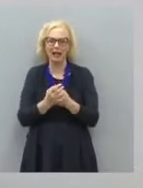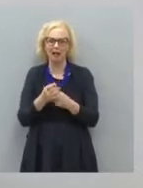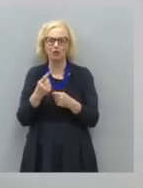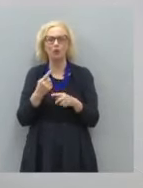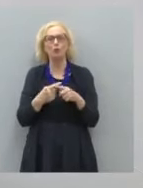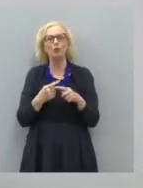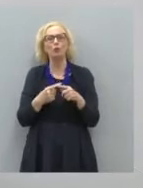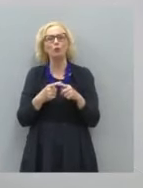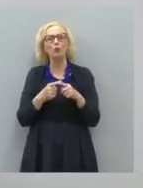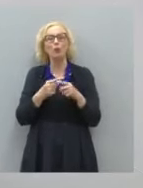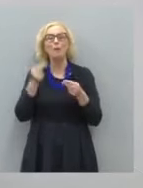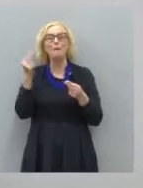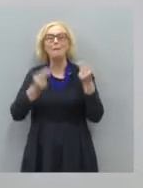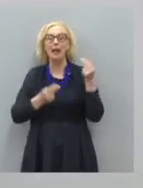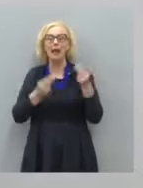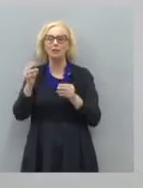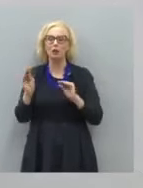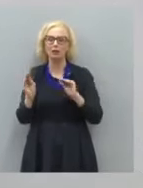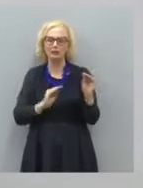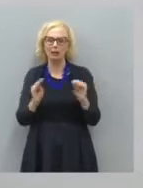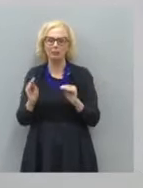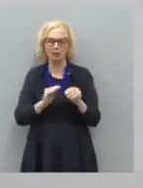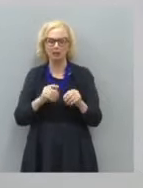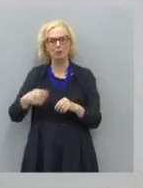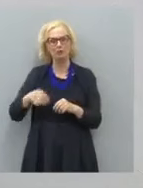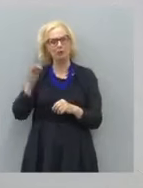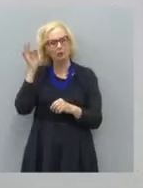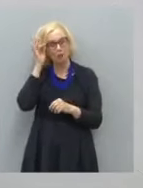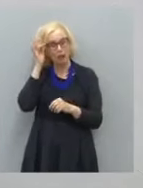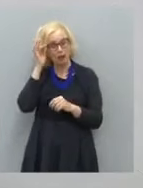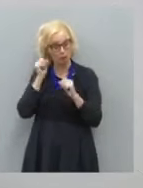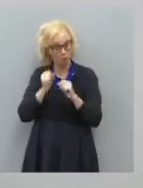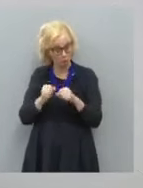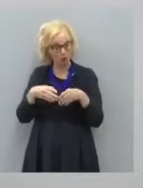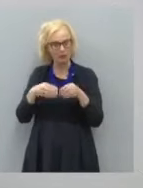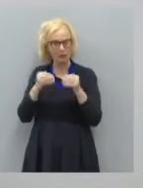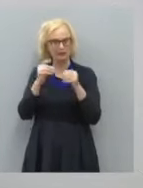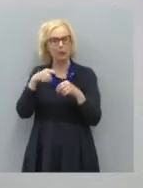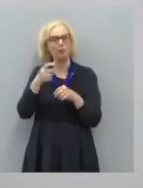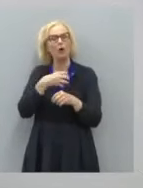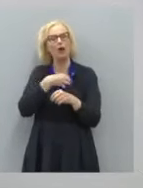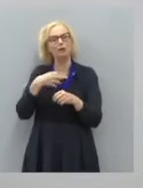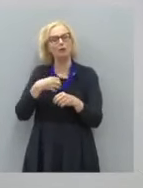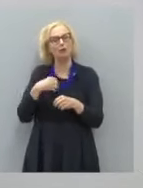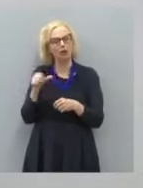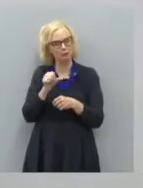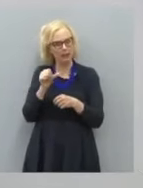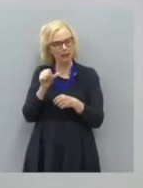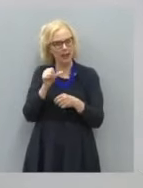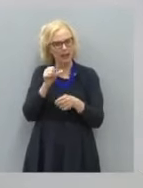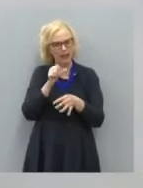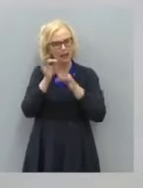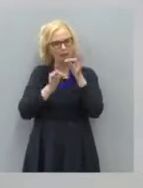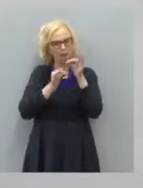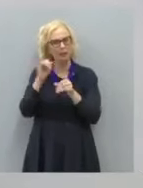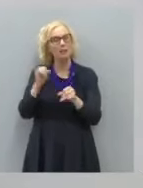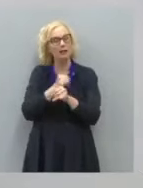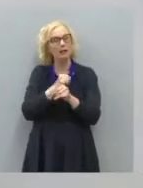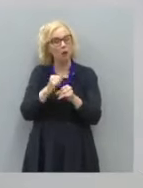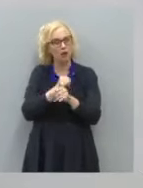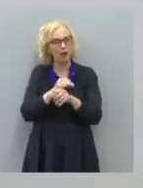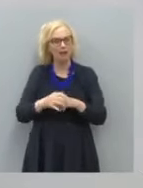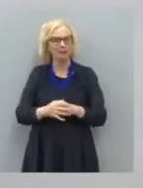fa un introduzione il presidente fugati forse e poi spinelli per entrare nel dettaglio delle